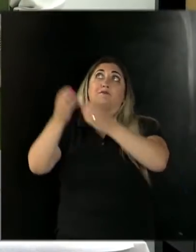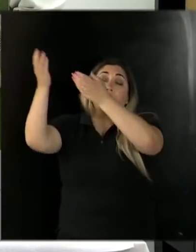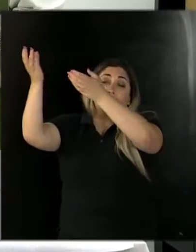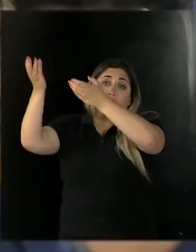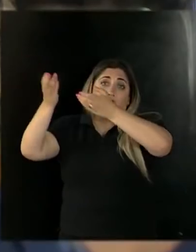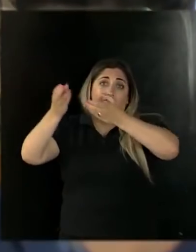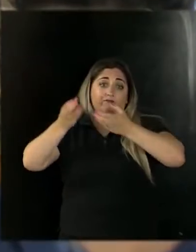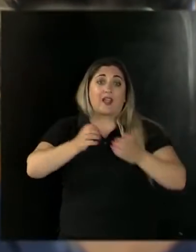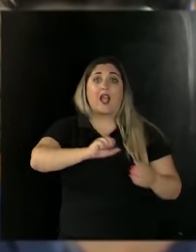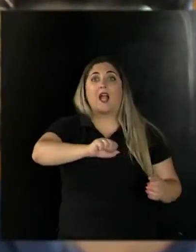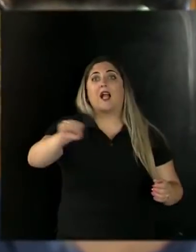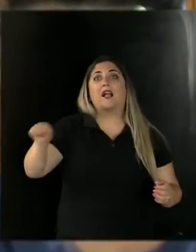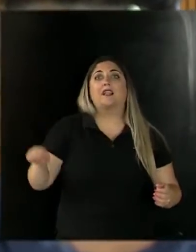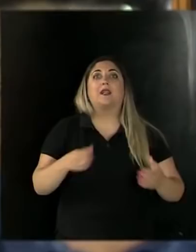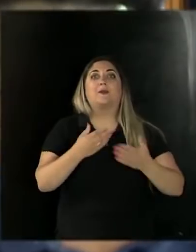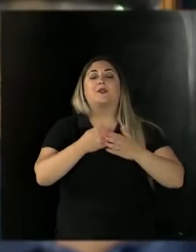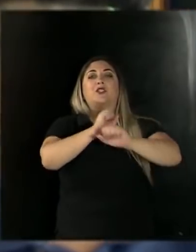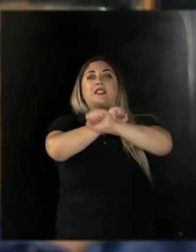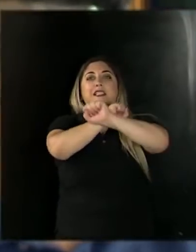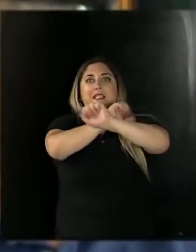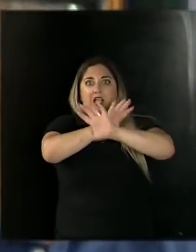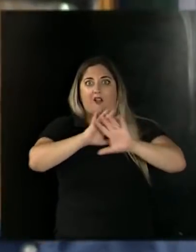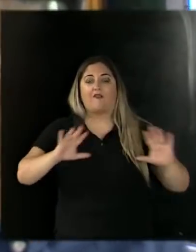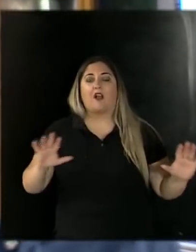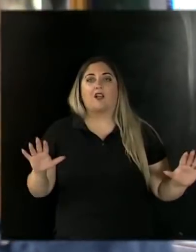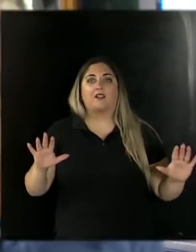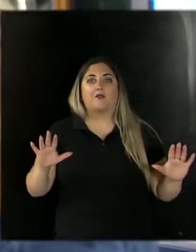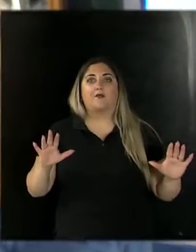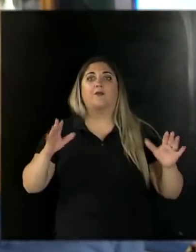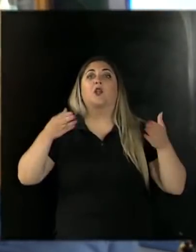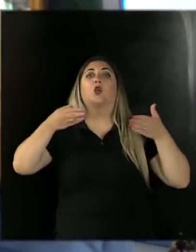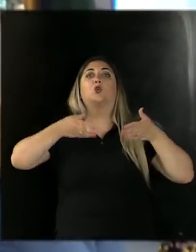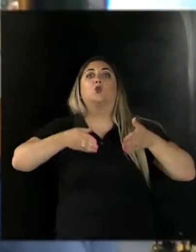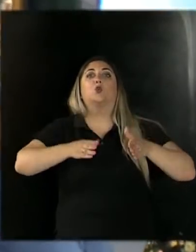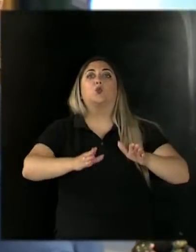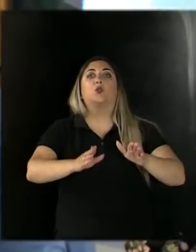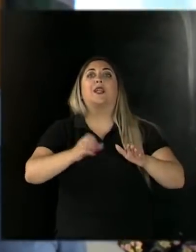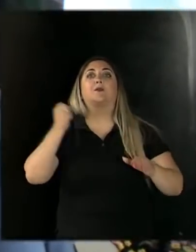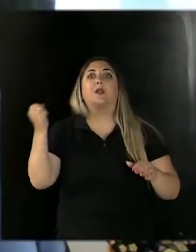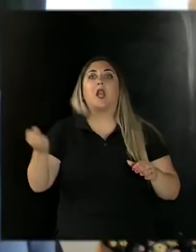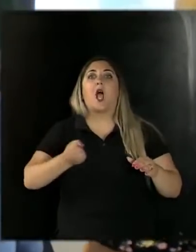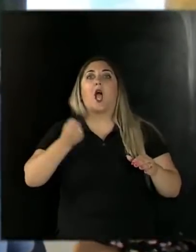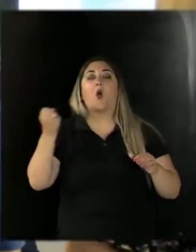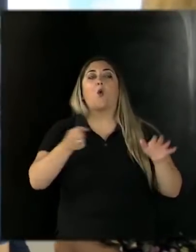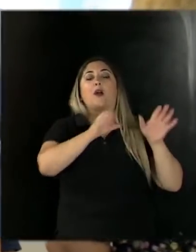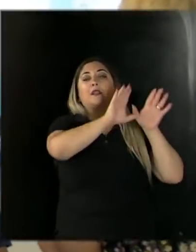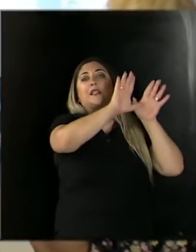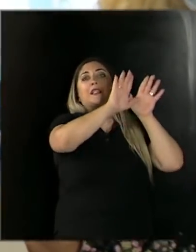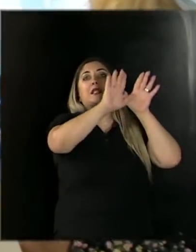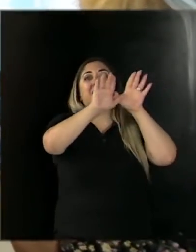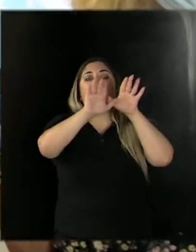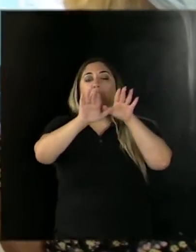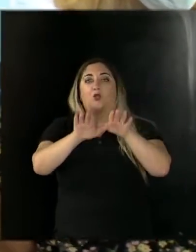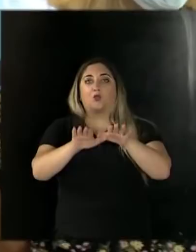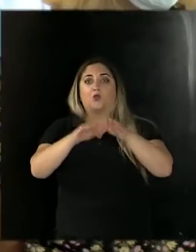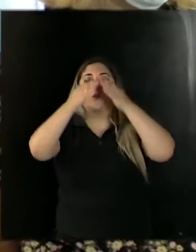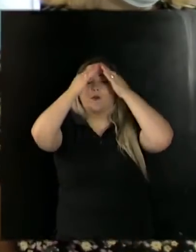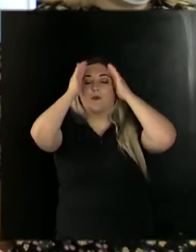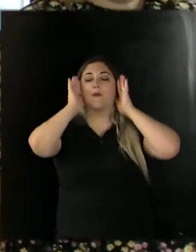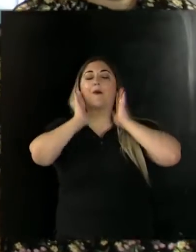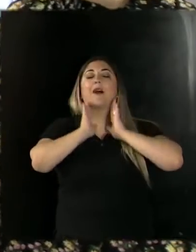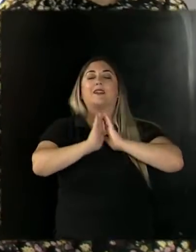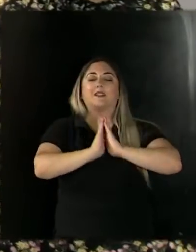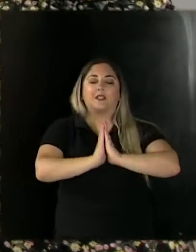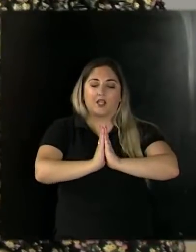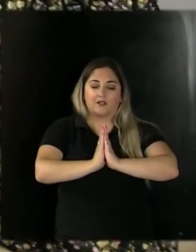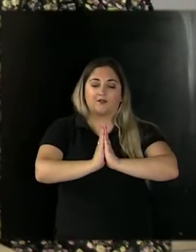Niżel mismewwiet għalina l-bnedmin u għal-fidwa tagħna. U ħal-ġisem bis-seta tal-Ispirtu Santu minn